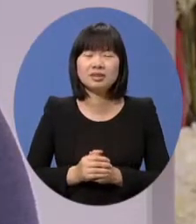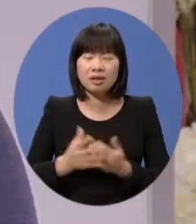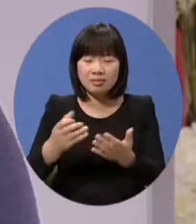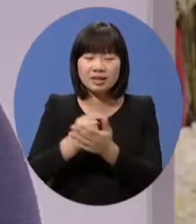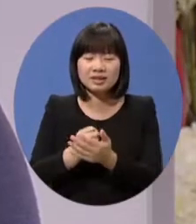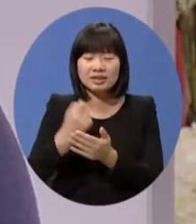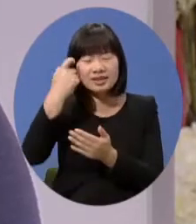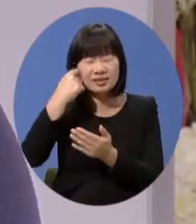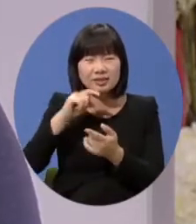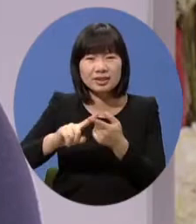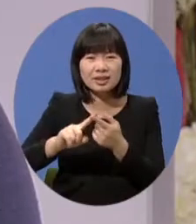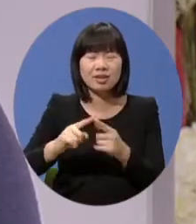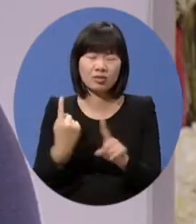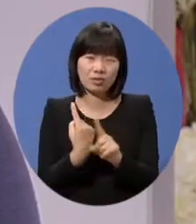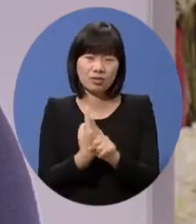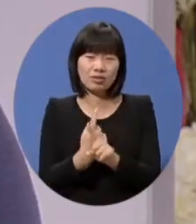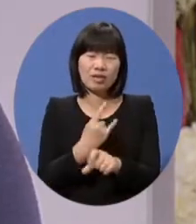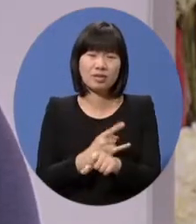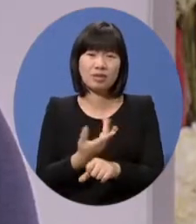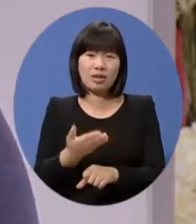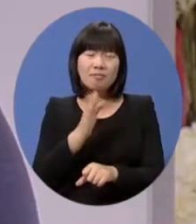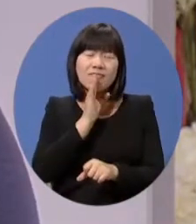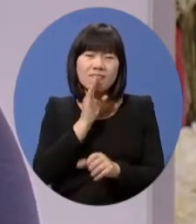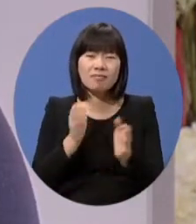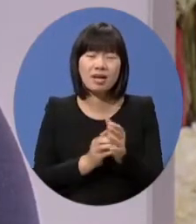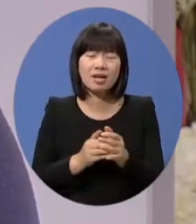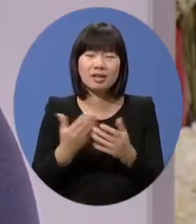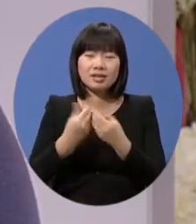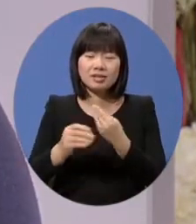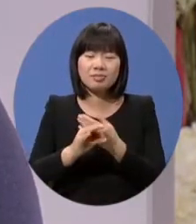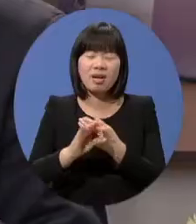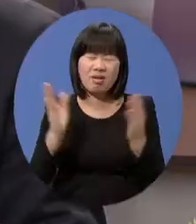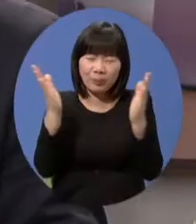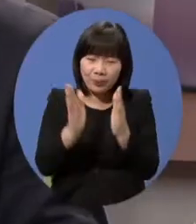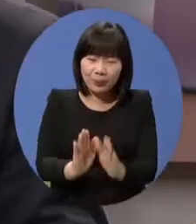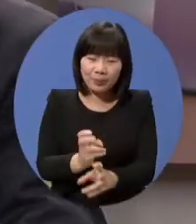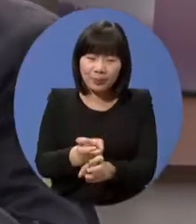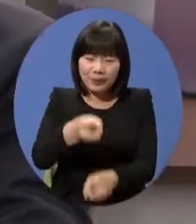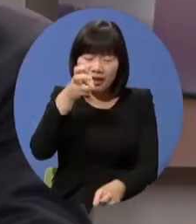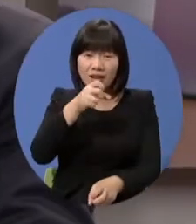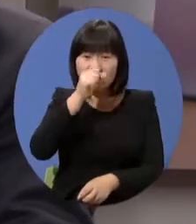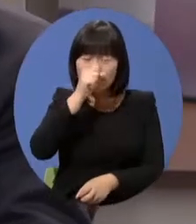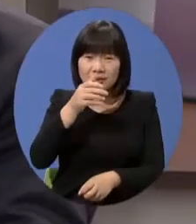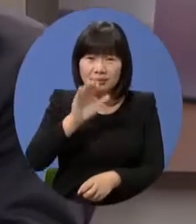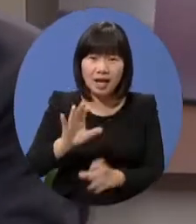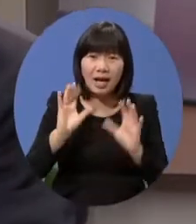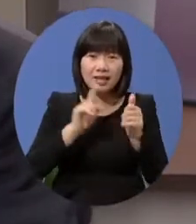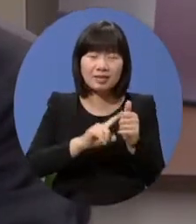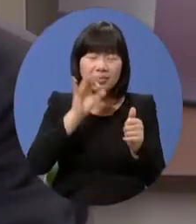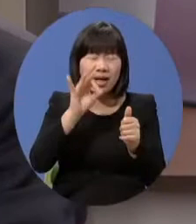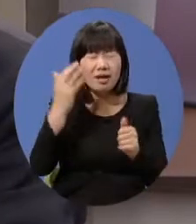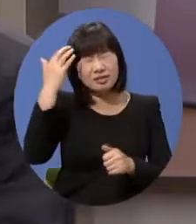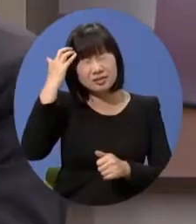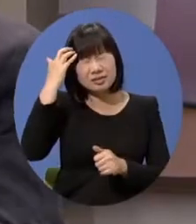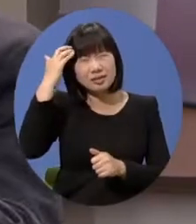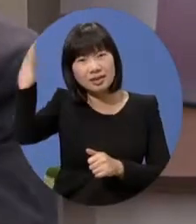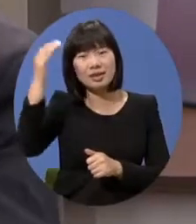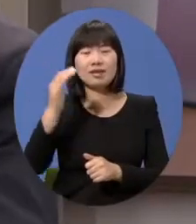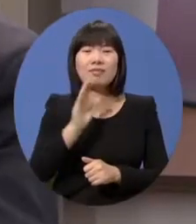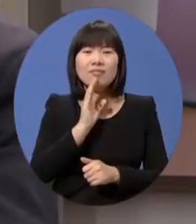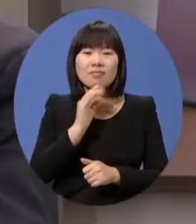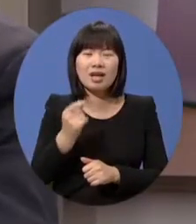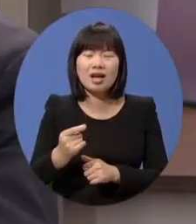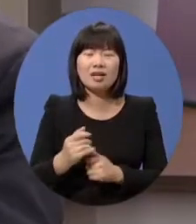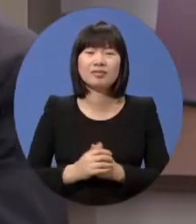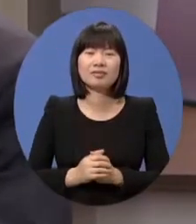것을 교정을 해줘야 돼요. 제일 중요한 게. 그래서 예를 들어 날씬해지는 건 좋은데 뭐 애들 같은 경우는 키도 커야 될 거 아닙니까? 날씬해지는 만큼